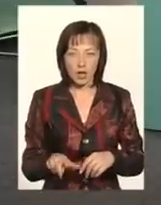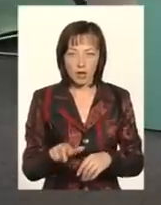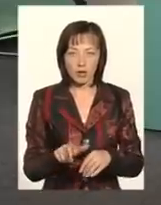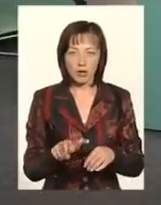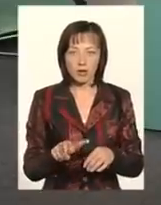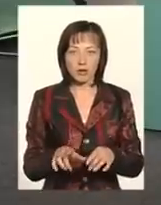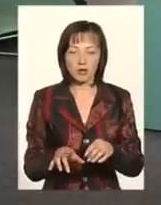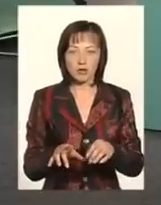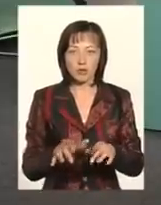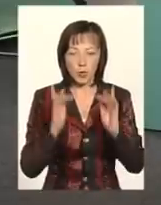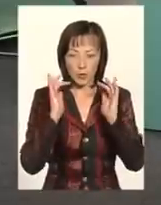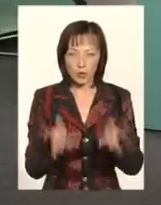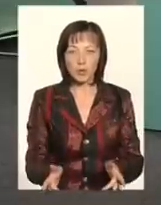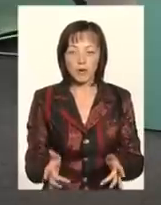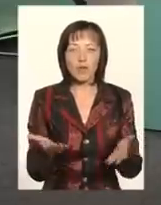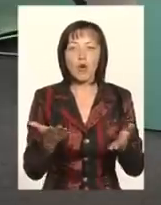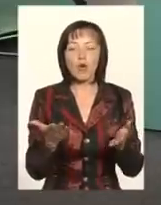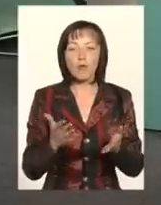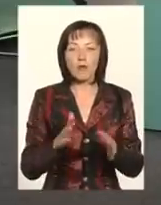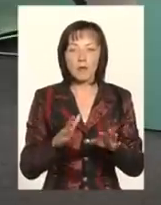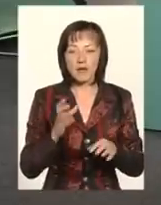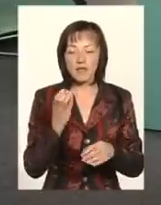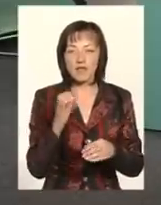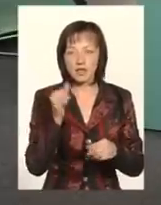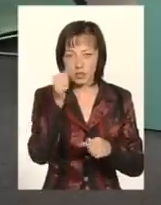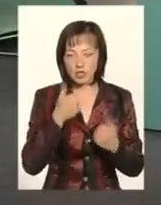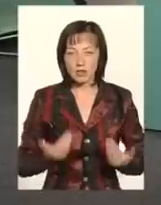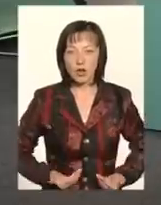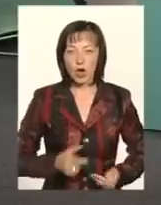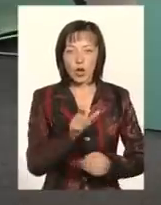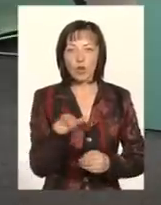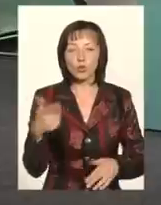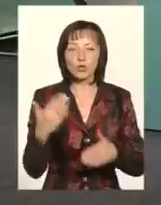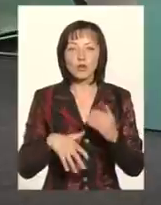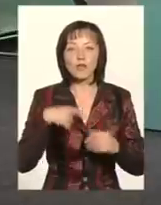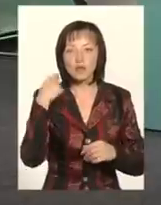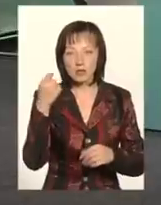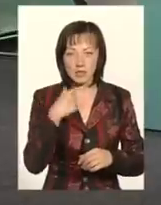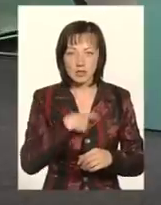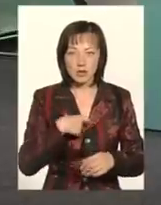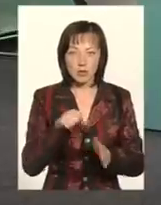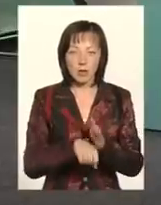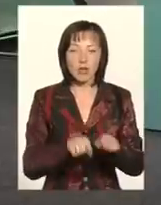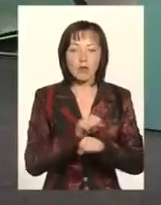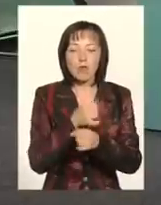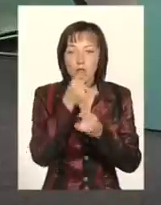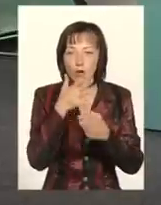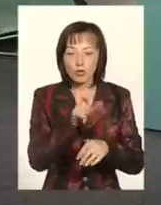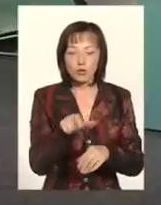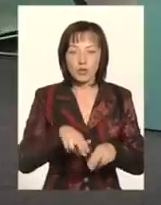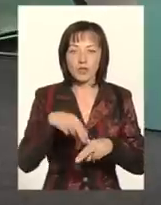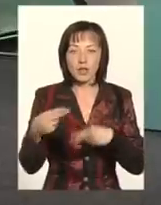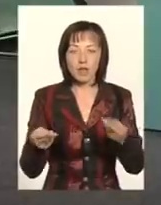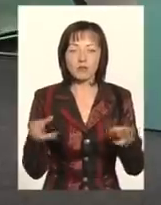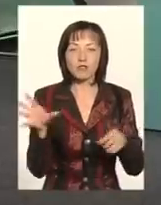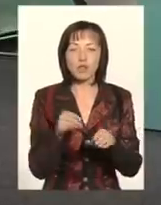ж справедливість в якому ми віці живемо люди добрі Подивіться люди вже вішаються суїцид іде не можуть люди віддати вони